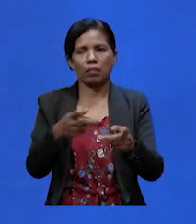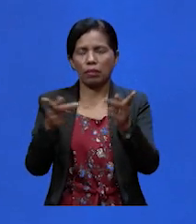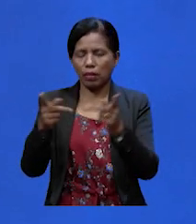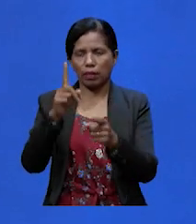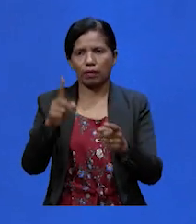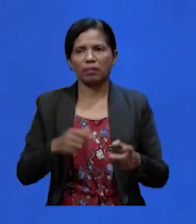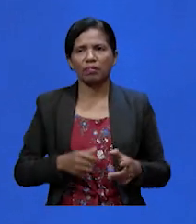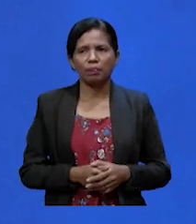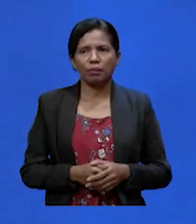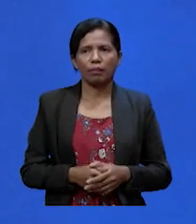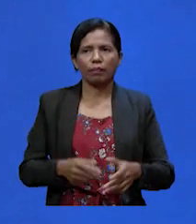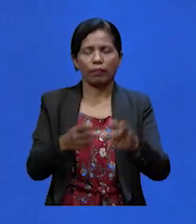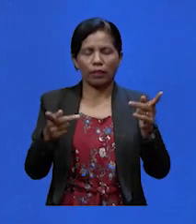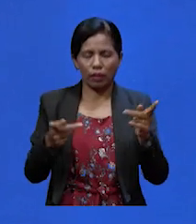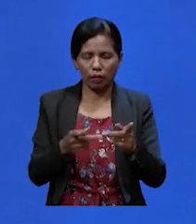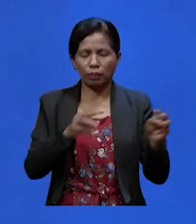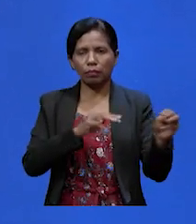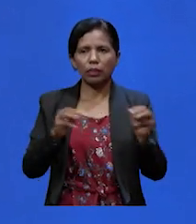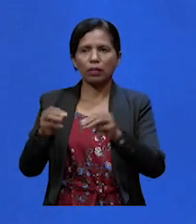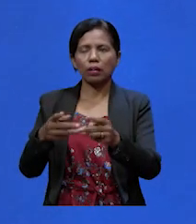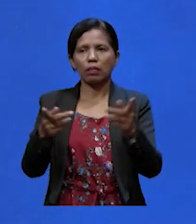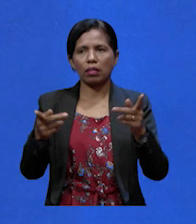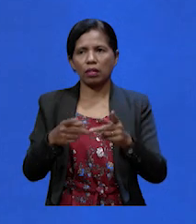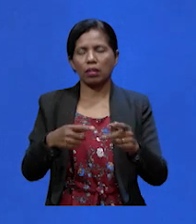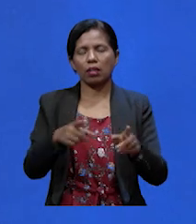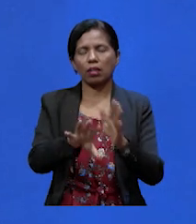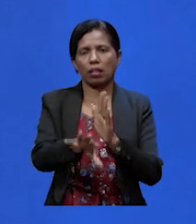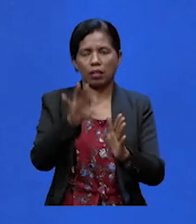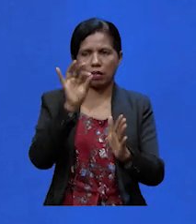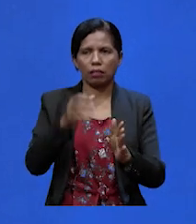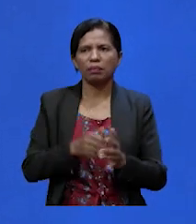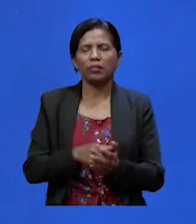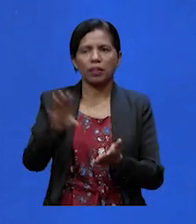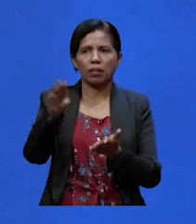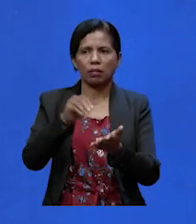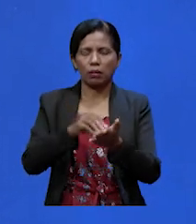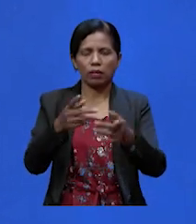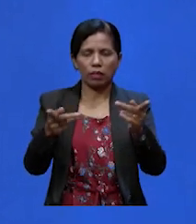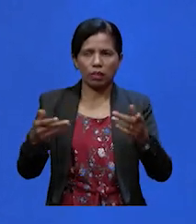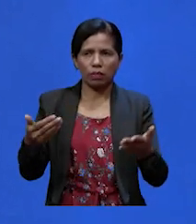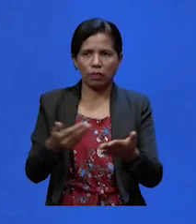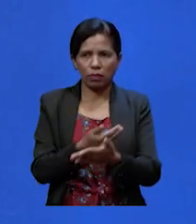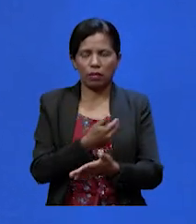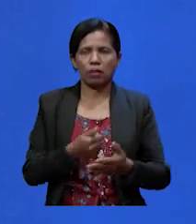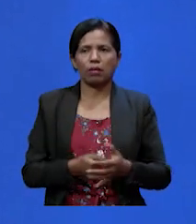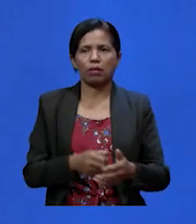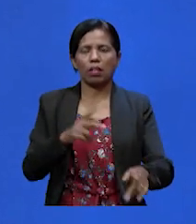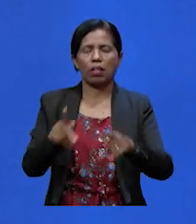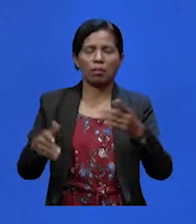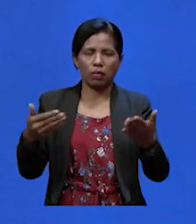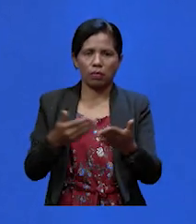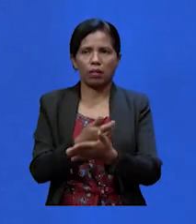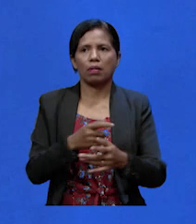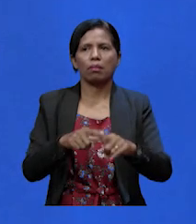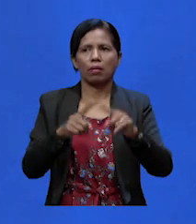iya iya parte dia ko ingira muda fatin tambah heta mos iya adapta ba ambiente phone fatin phone ema phone